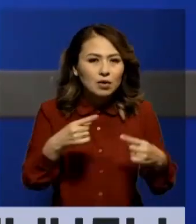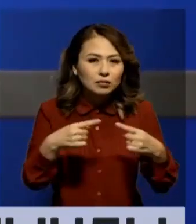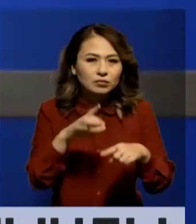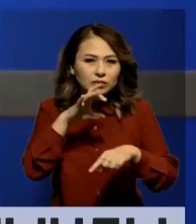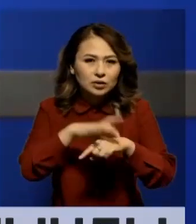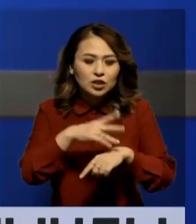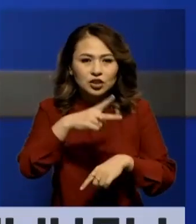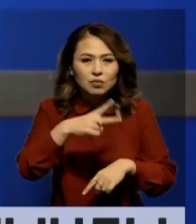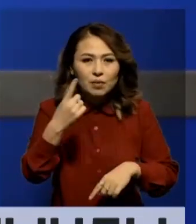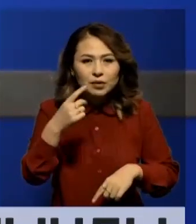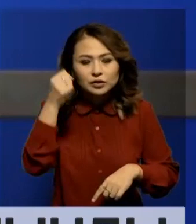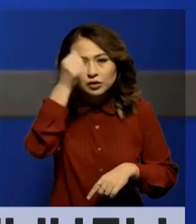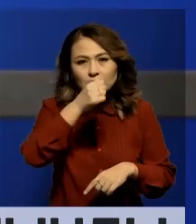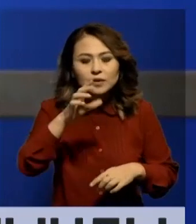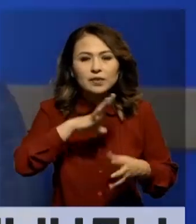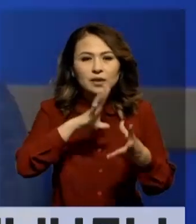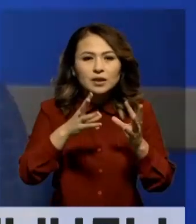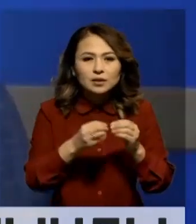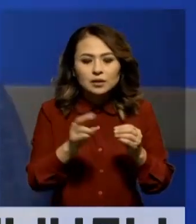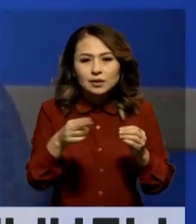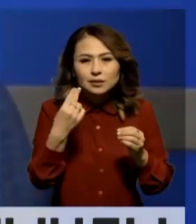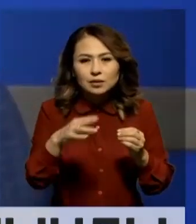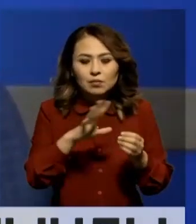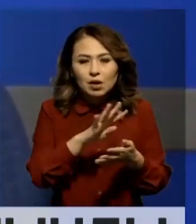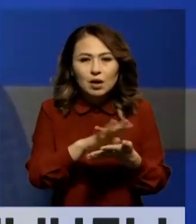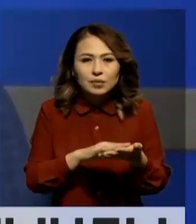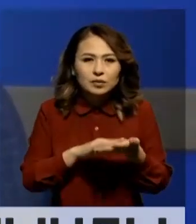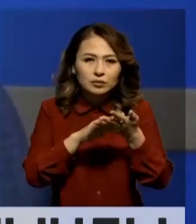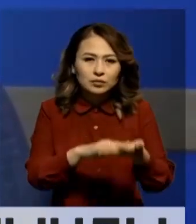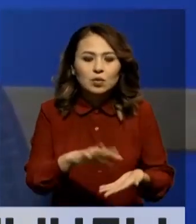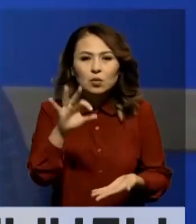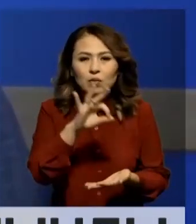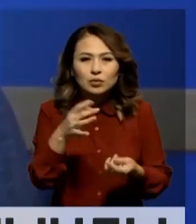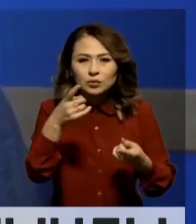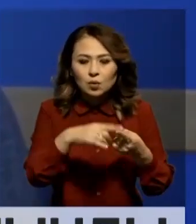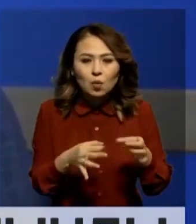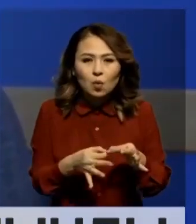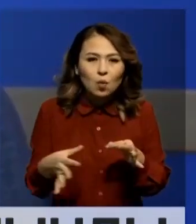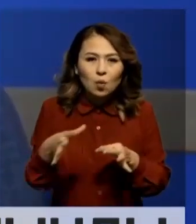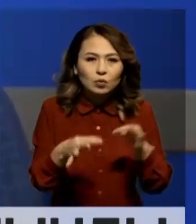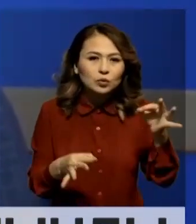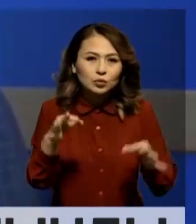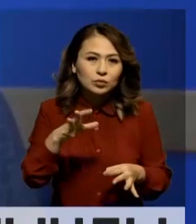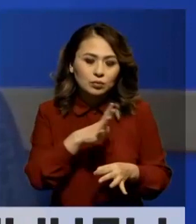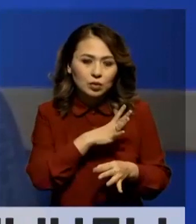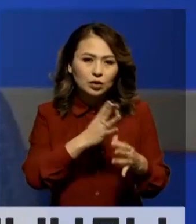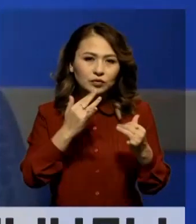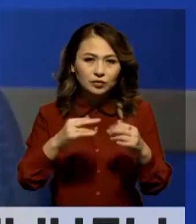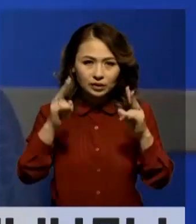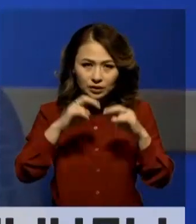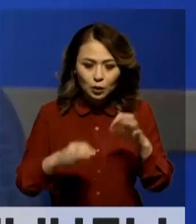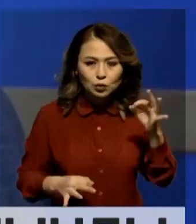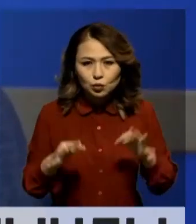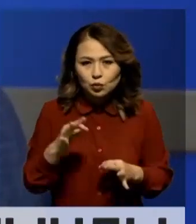жылдың 21 желтоқсанында ArcelorMittal-дың апелляциялық шағымына байланысты облыстық сотта тыңдалым өткен. Істі қараған